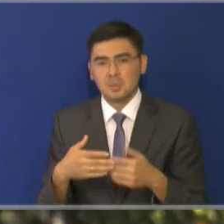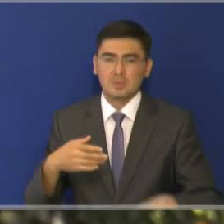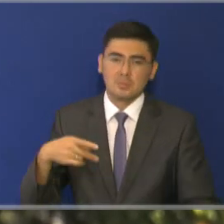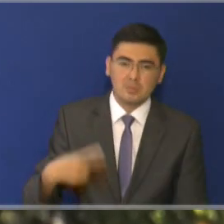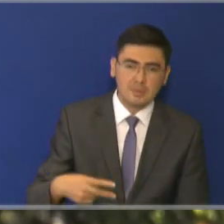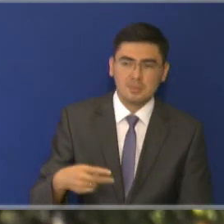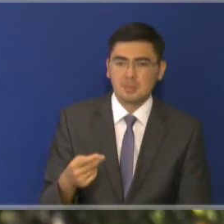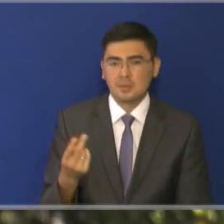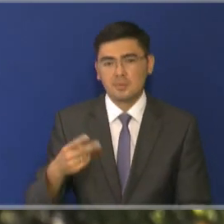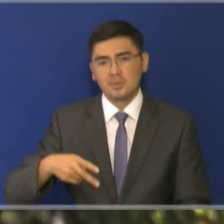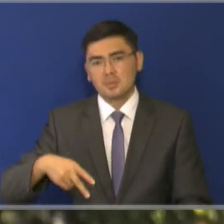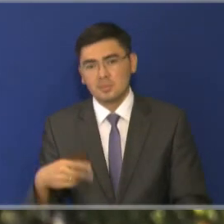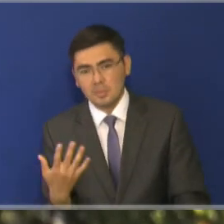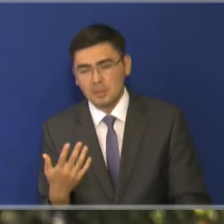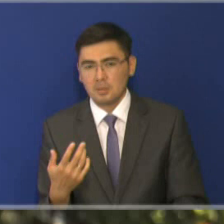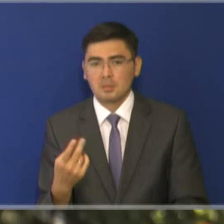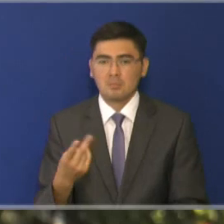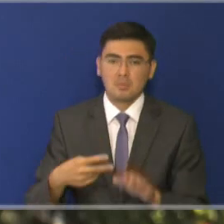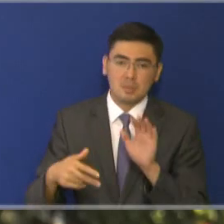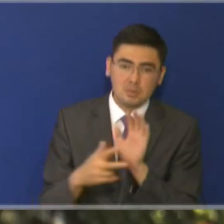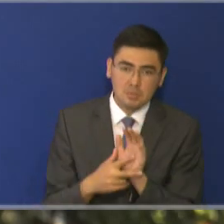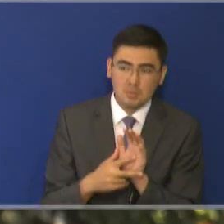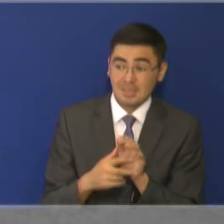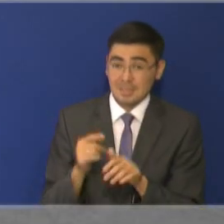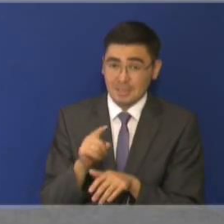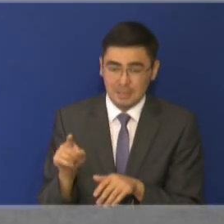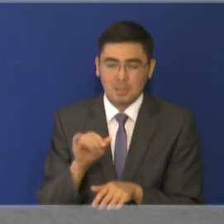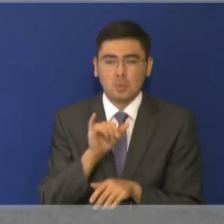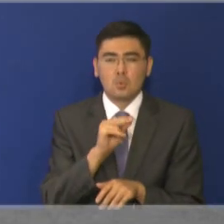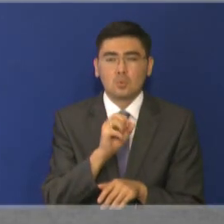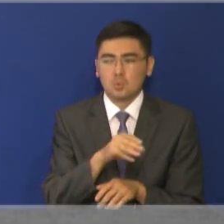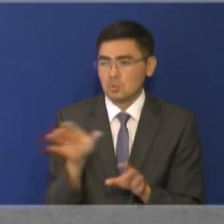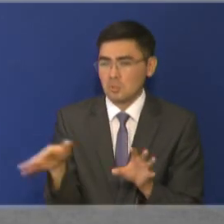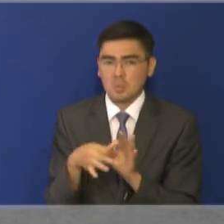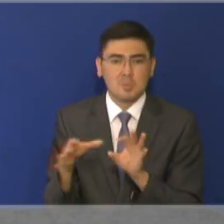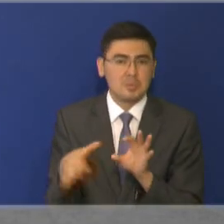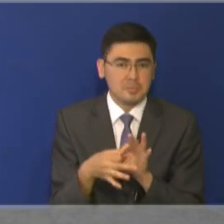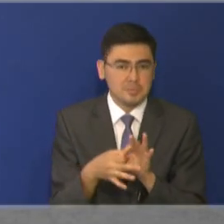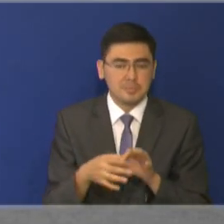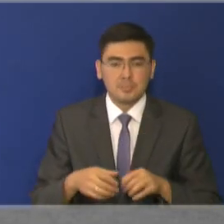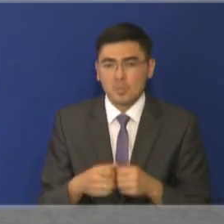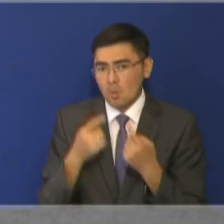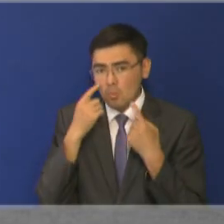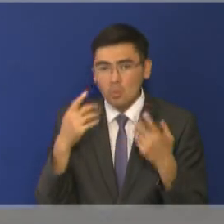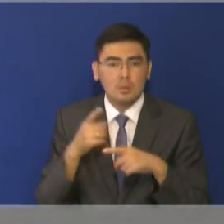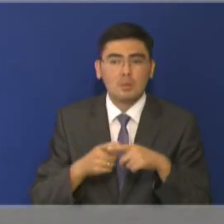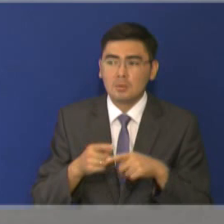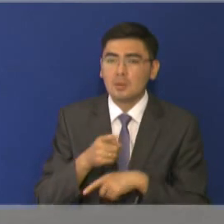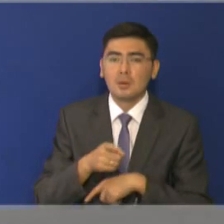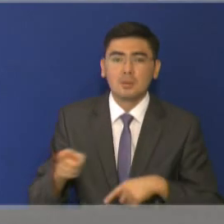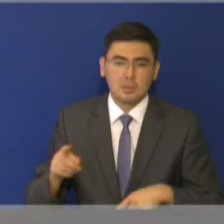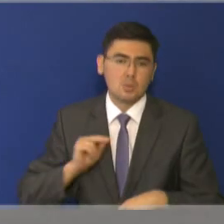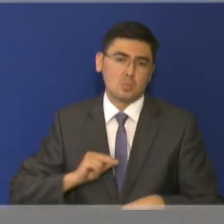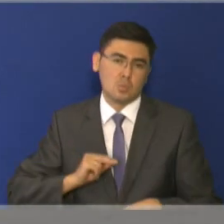20 25 28 адамдай күнделікті тіркеліп отыр. Ауырған адамдардың жартысынан көбі жұмыс істейтін топтағылар